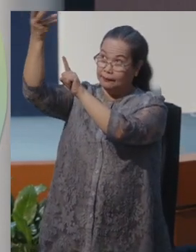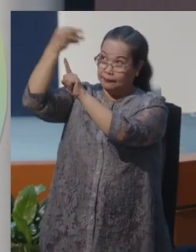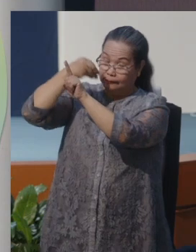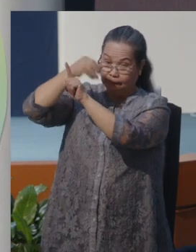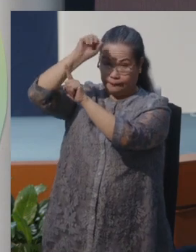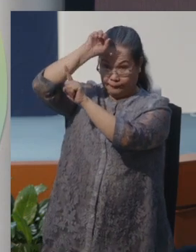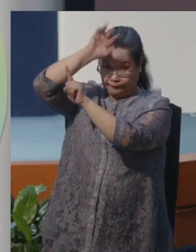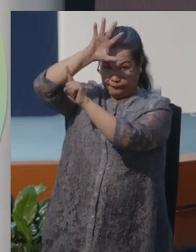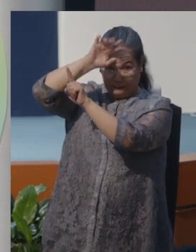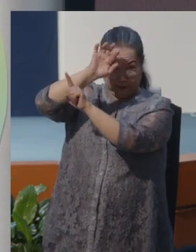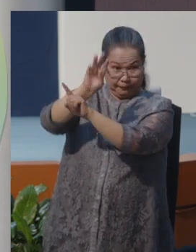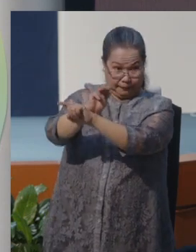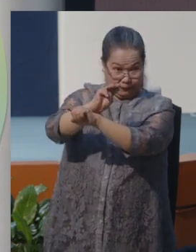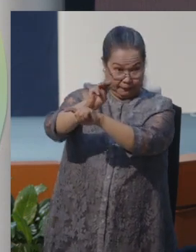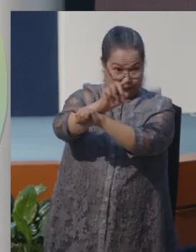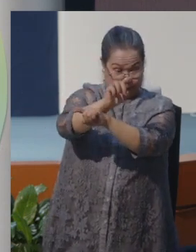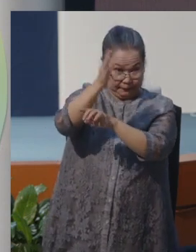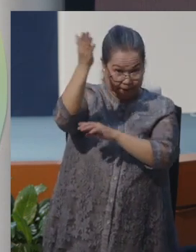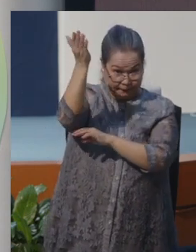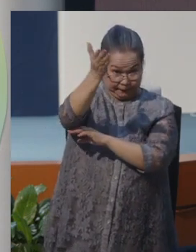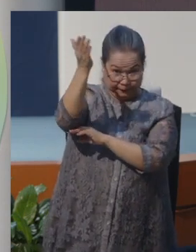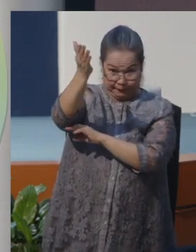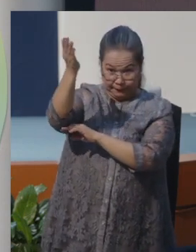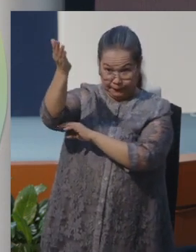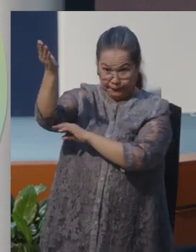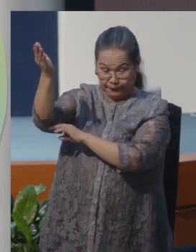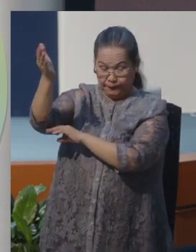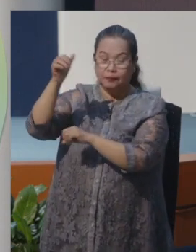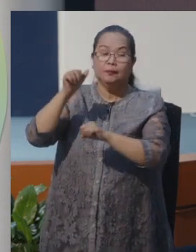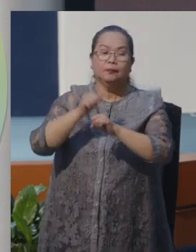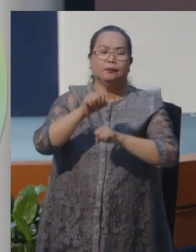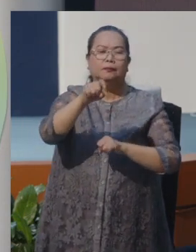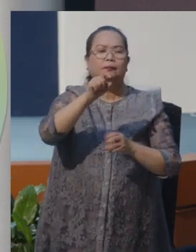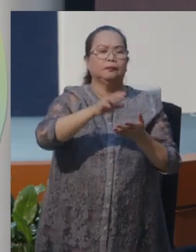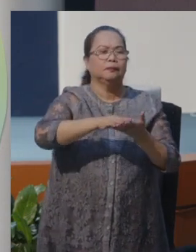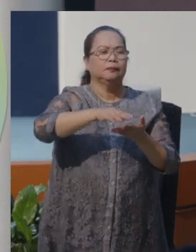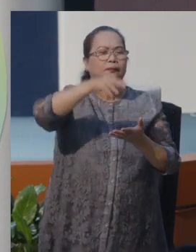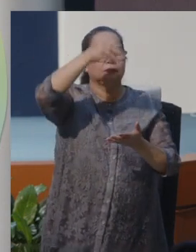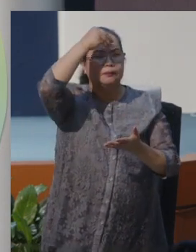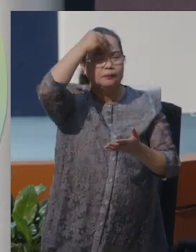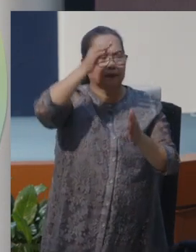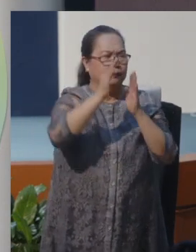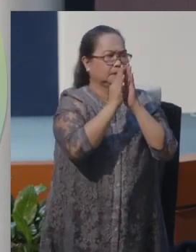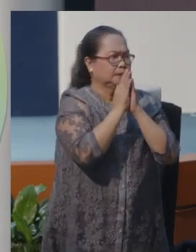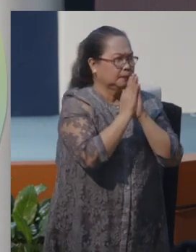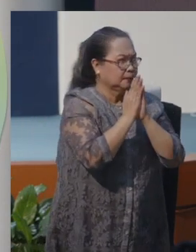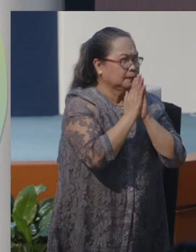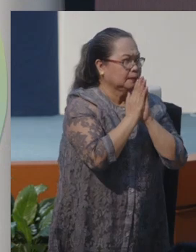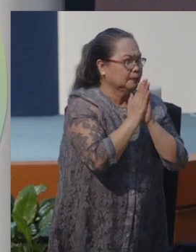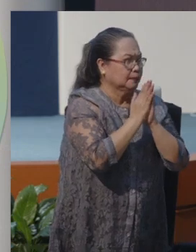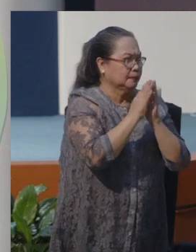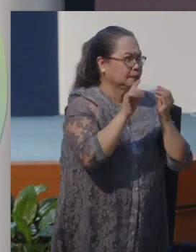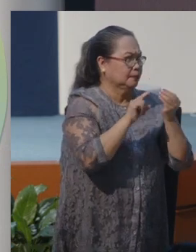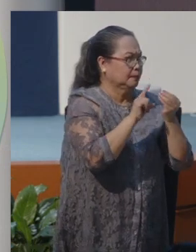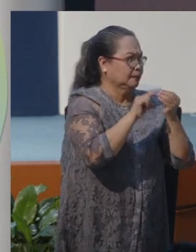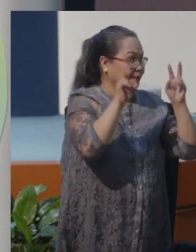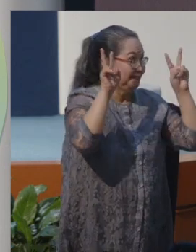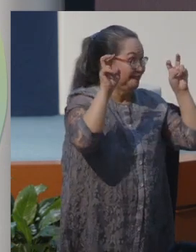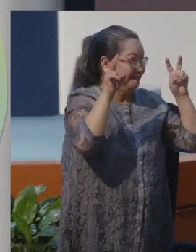sa ministeryo ng Ebanghelyo. Kailangan po nating manalangin, yan po ang tinuturo ng ating teksto sa hapong